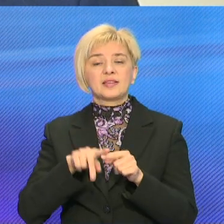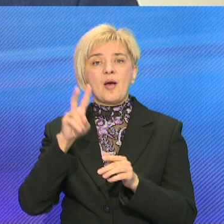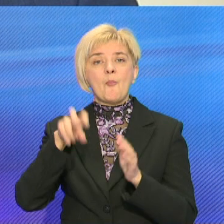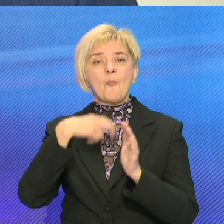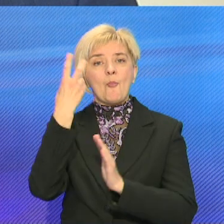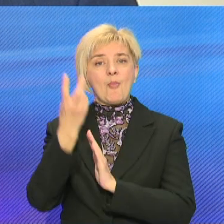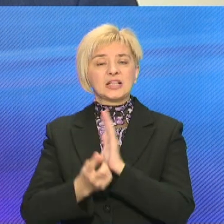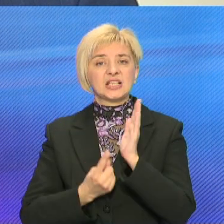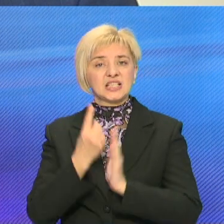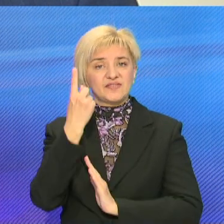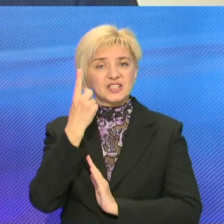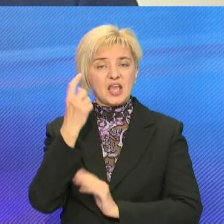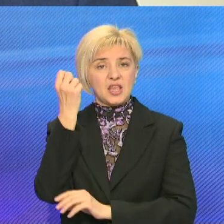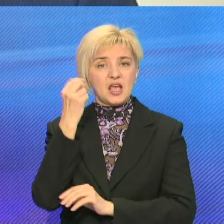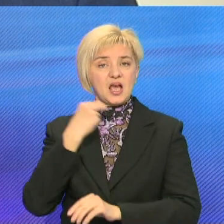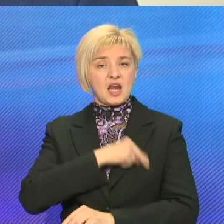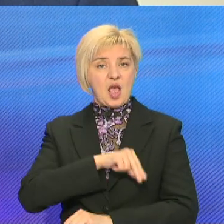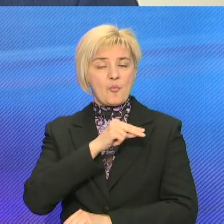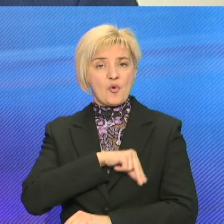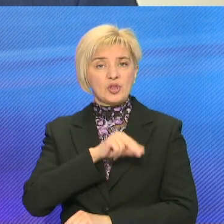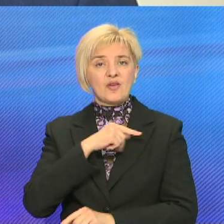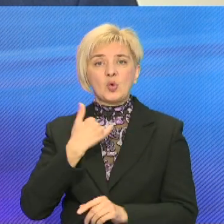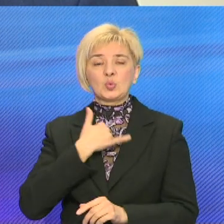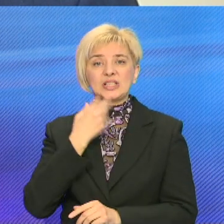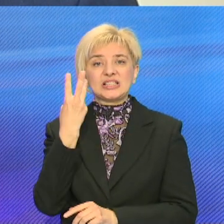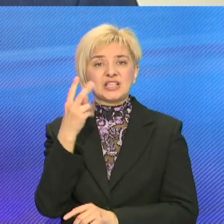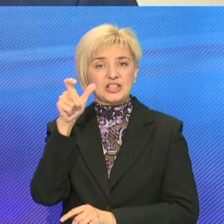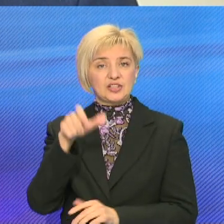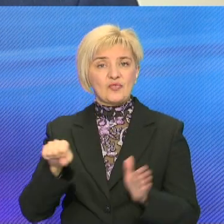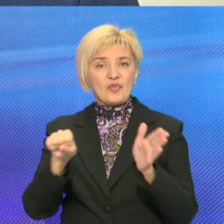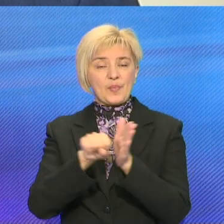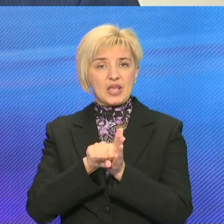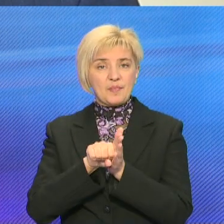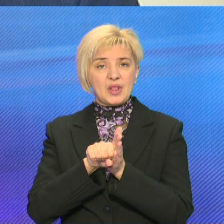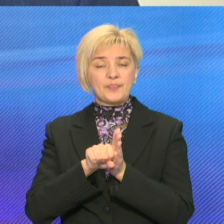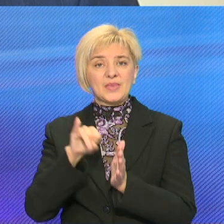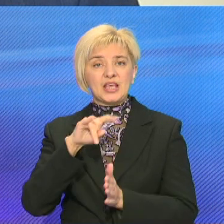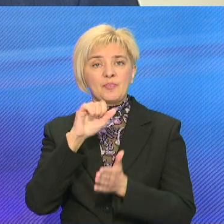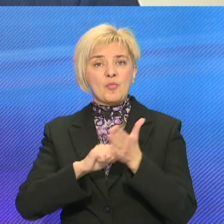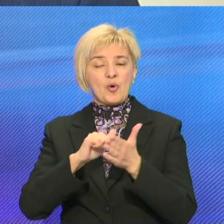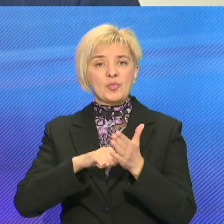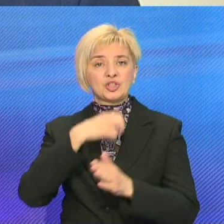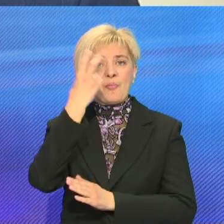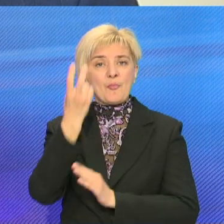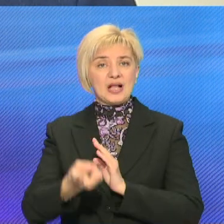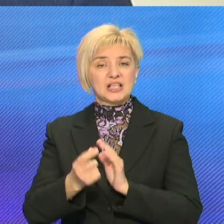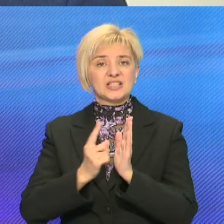высоты работников. У нас 3 работника уже погибло из-за падения с высоты, и еще